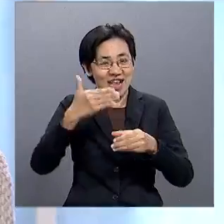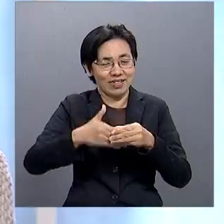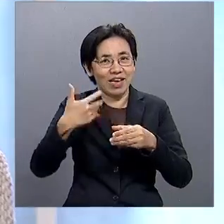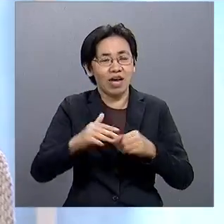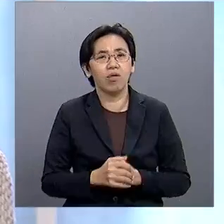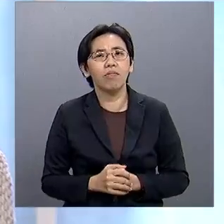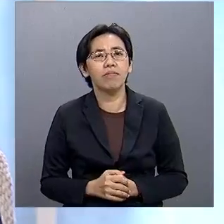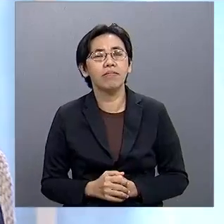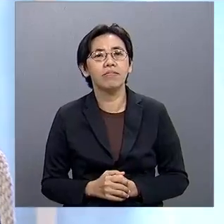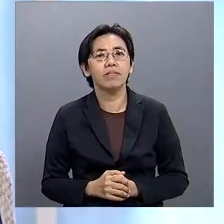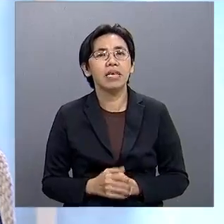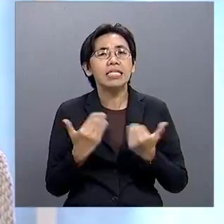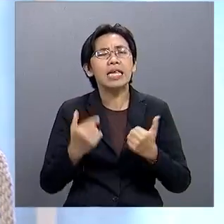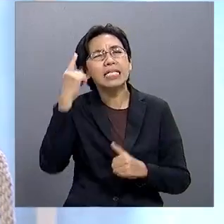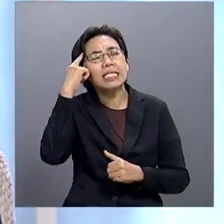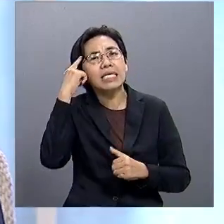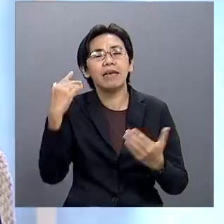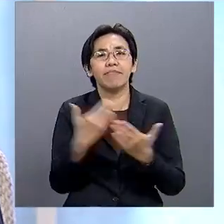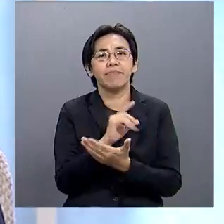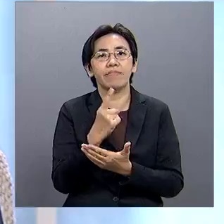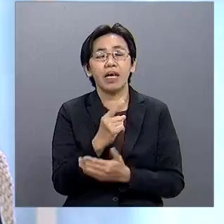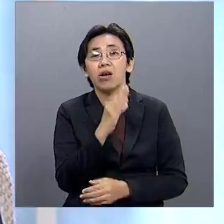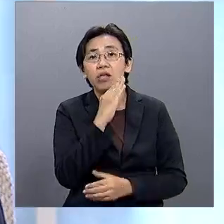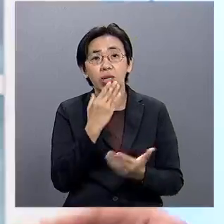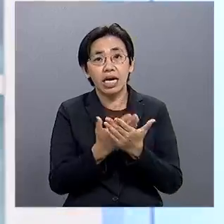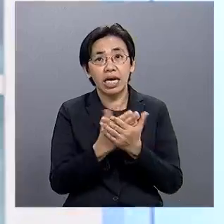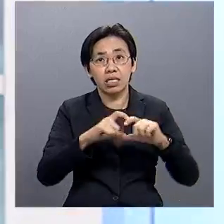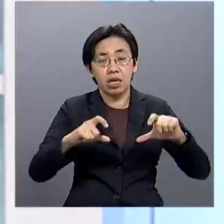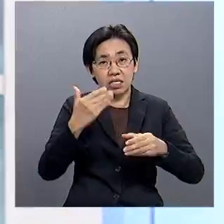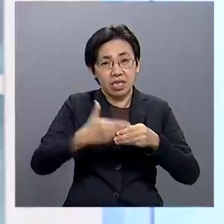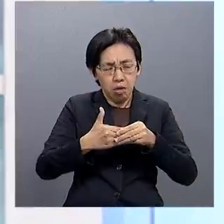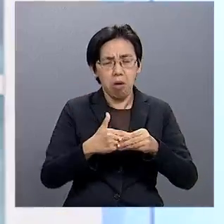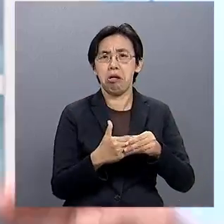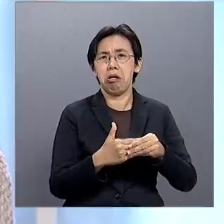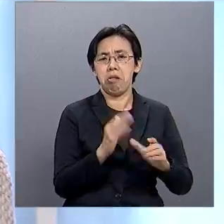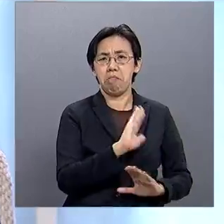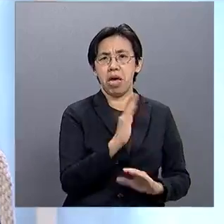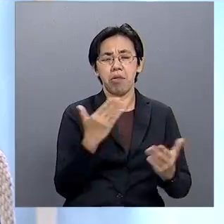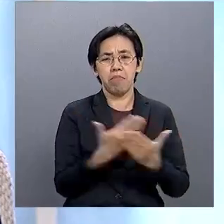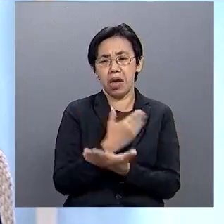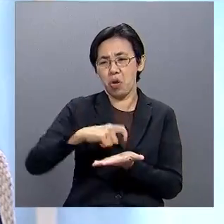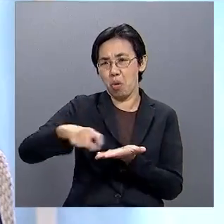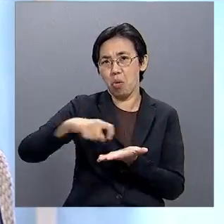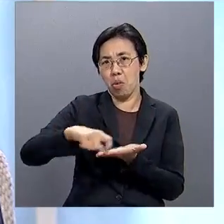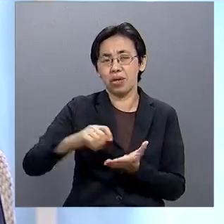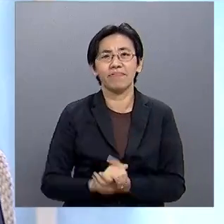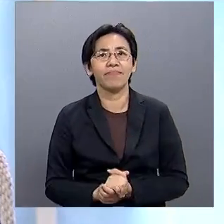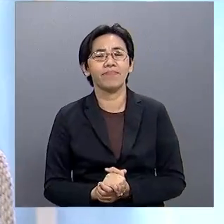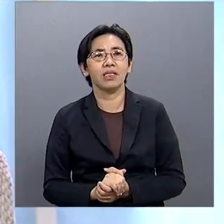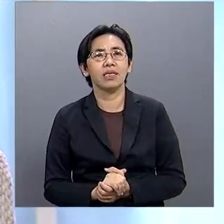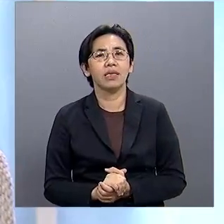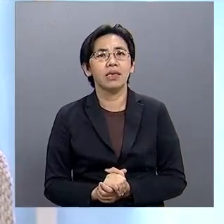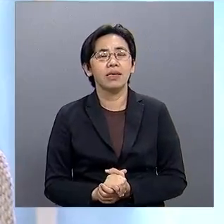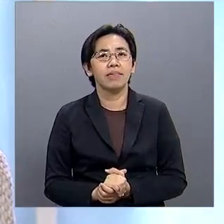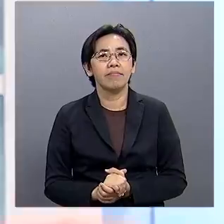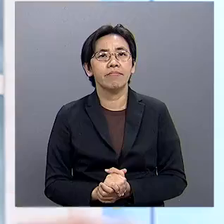นี่ยเขาต้องเปลี่ยนนะจากที่พี่ปูเป้ใส่ซองอาจจะต้องมาโอนแทน ใช่ คือเห็นกันไปเลยนะครับว่าเข้ามาเนี่ยยอด เท่าไหร ่ช่วงนี้ก็อา